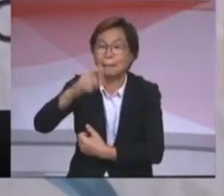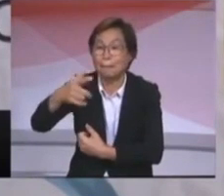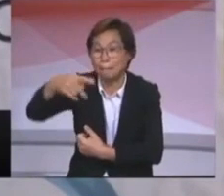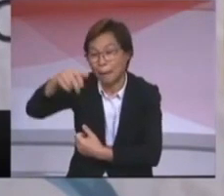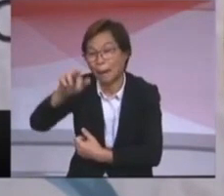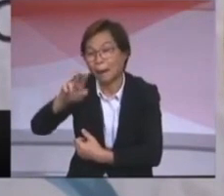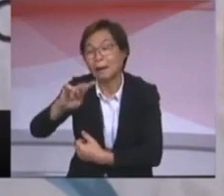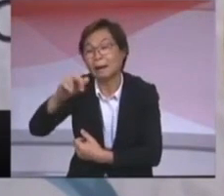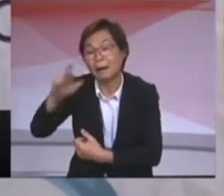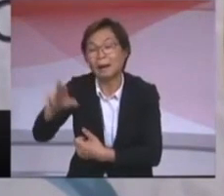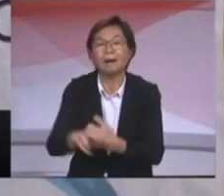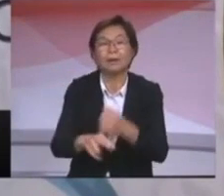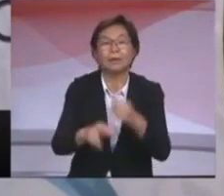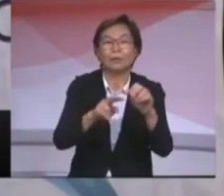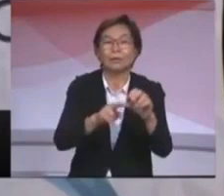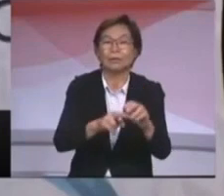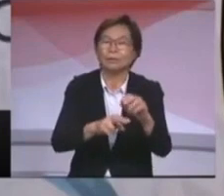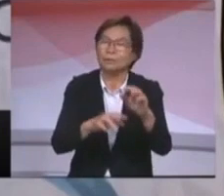2020, sejumlah